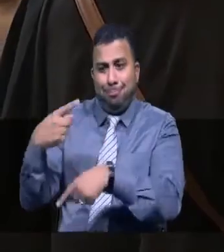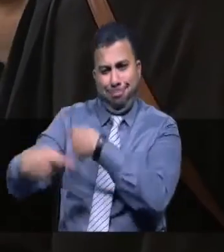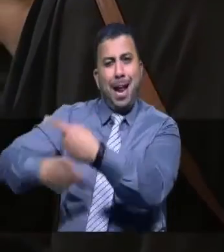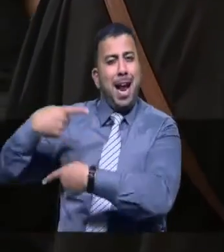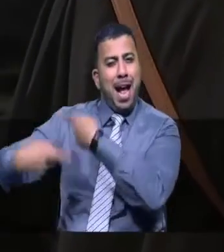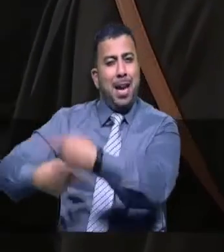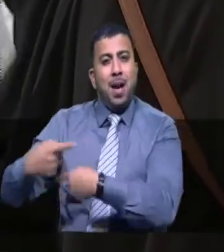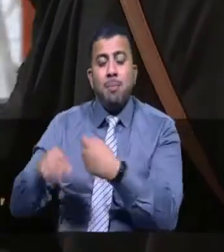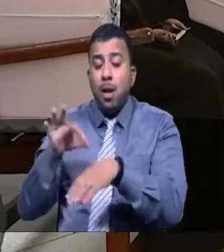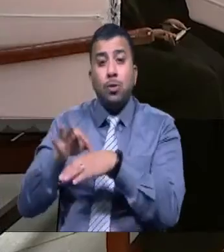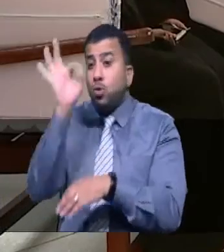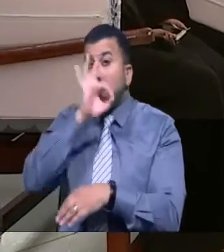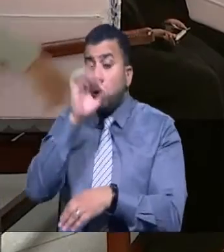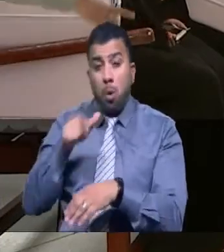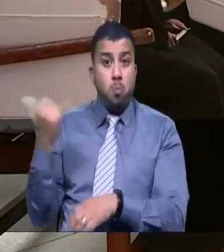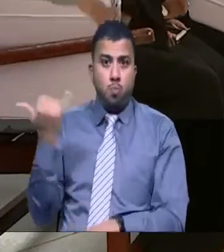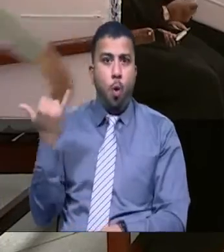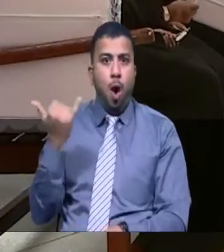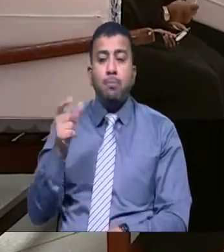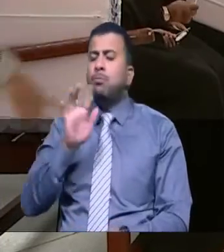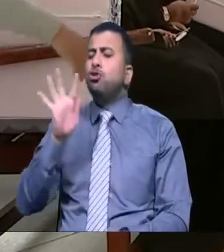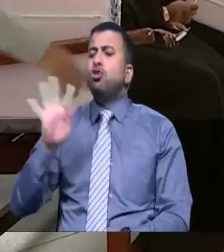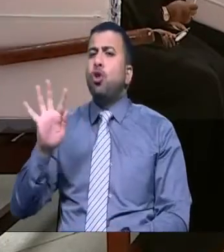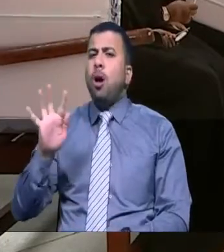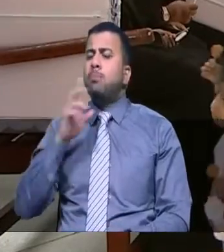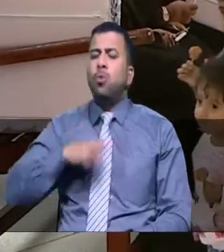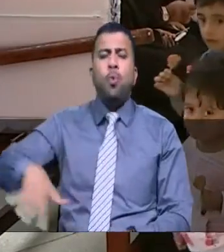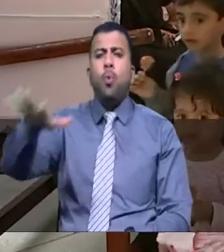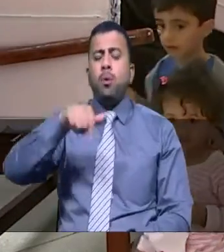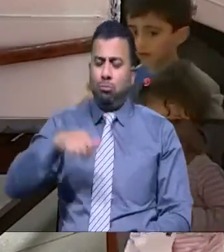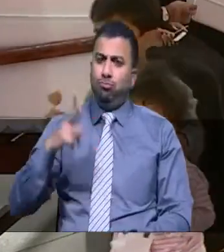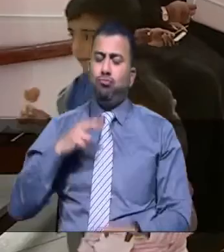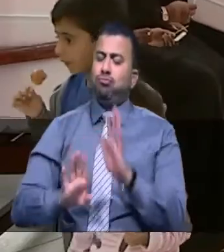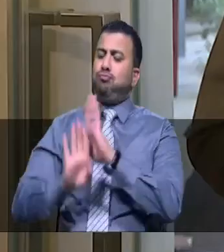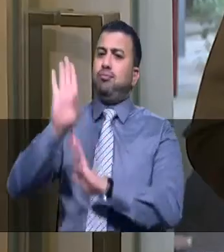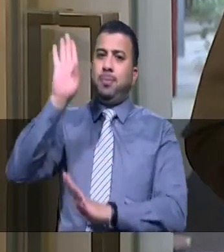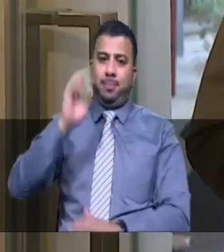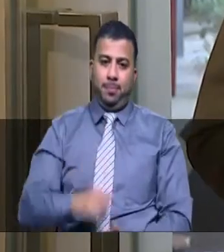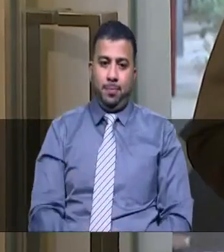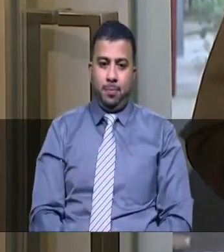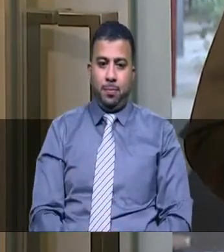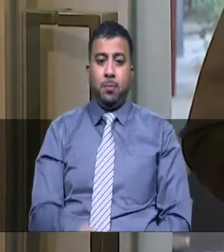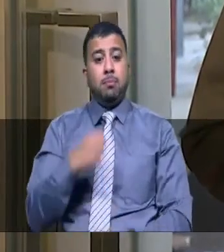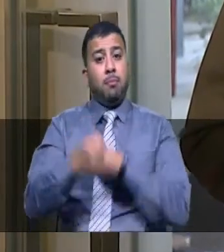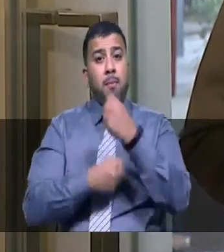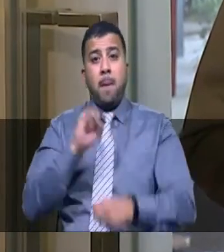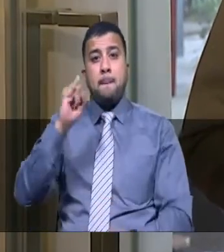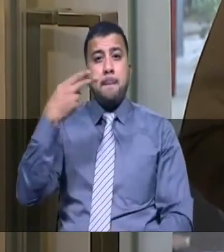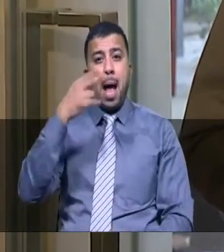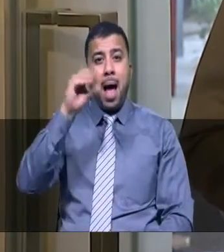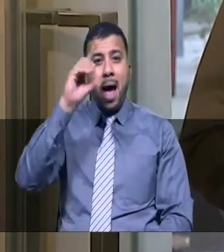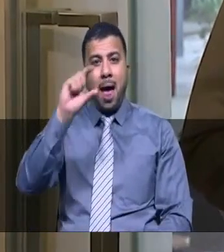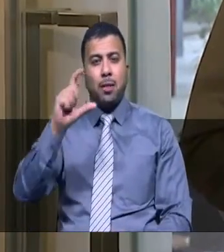التراث الإنساني يعد ذا أهمية لدى كل الشعوب والأمم والحضارات. ضمن جهود المعهد